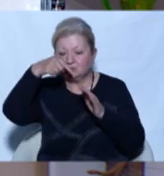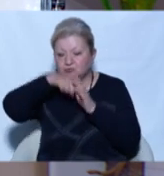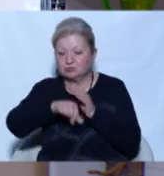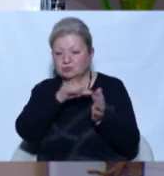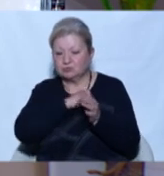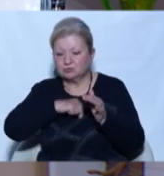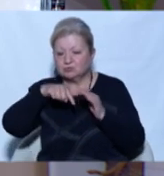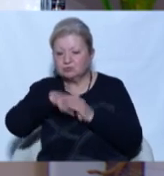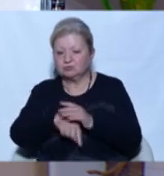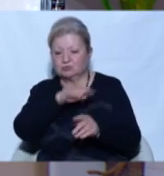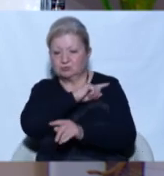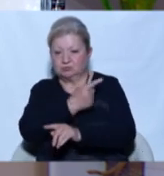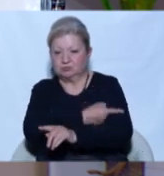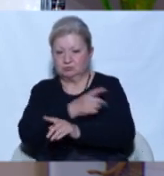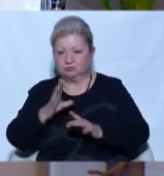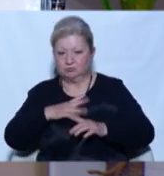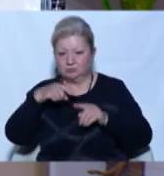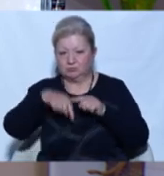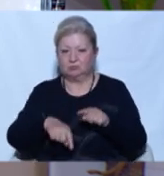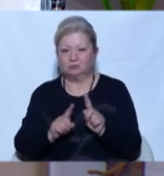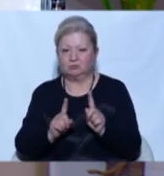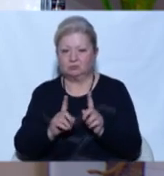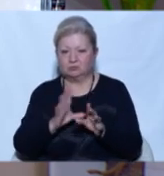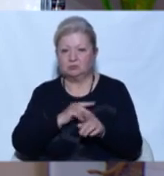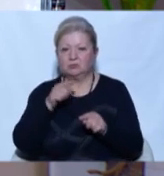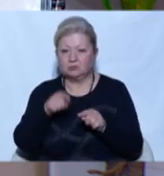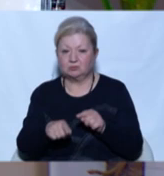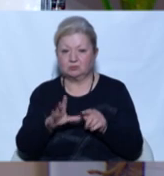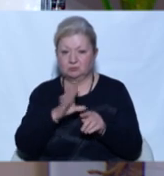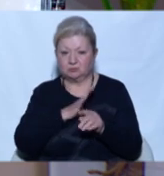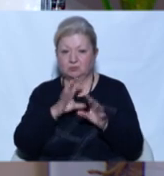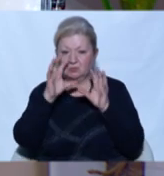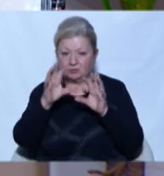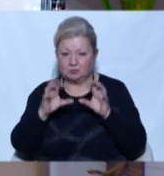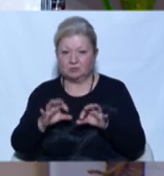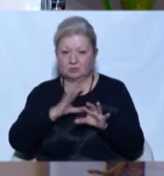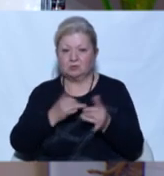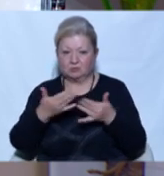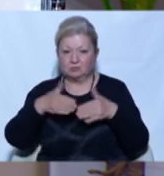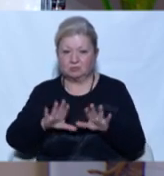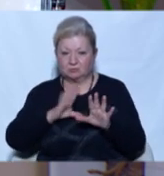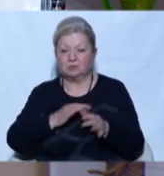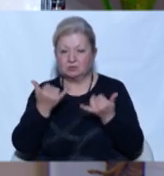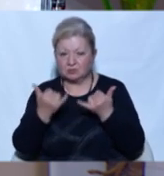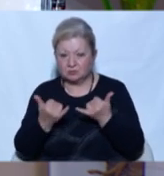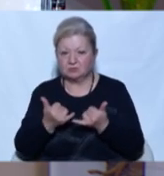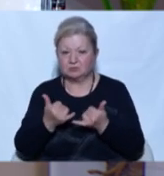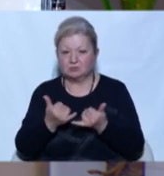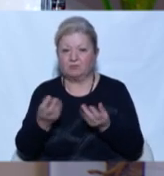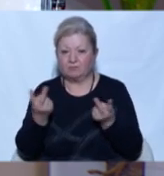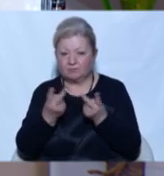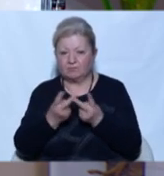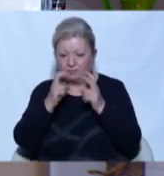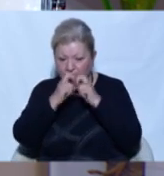zalepis meshaubit, da aies theoria damt gitsda, romelits dressat, diticulevis sagans armoadgens,